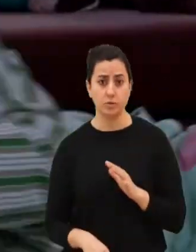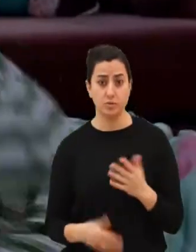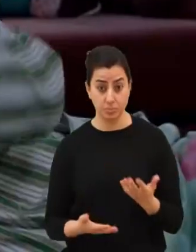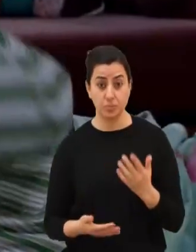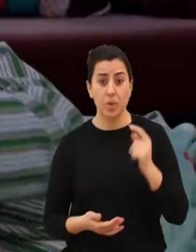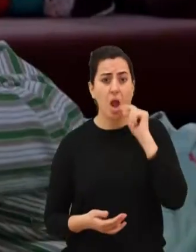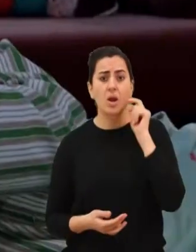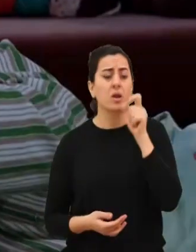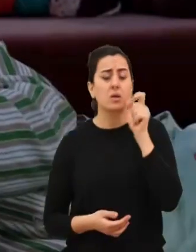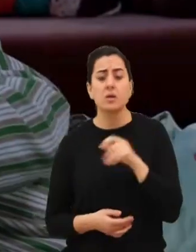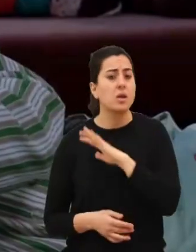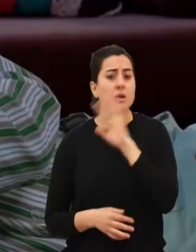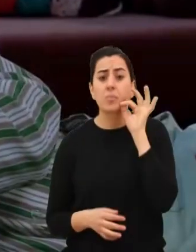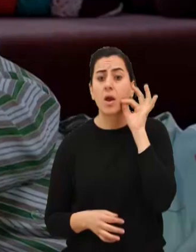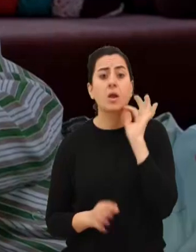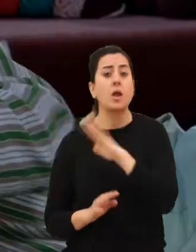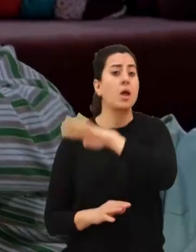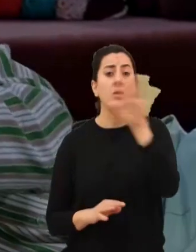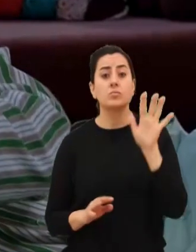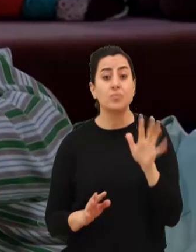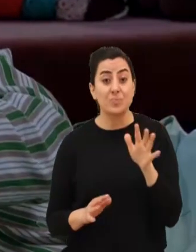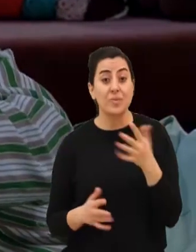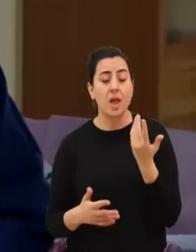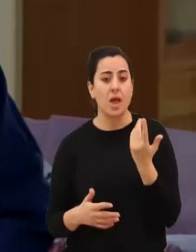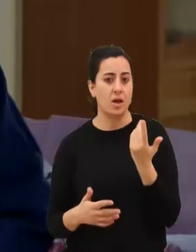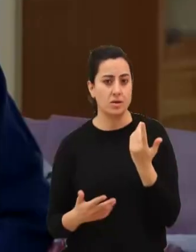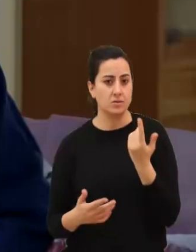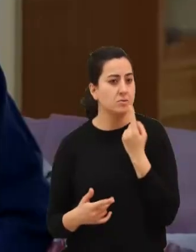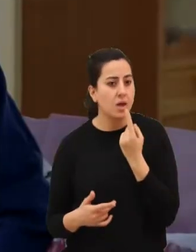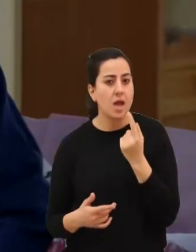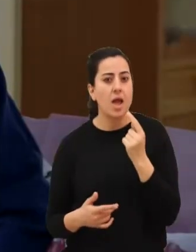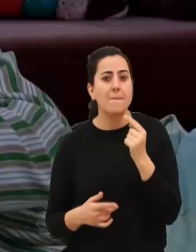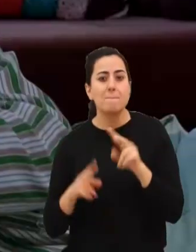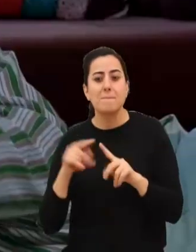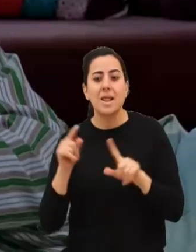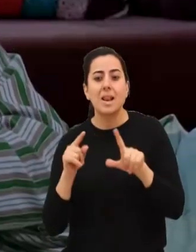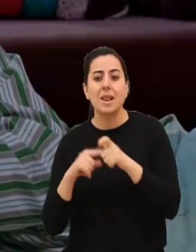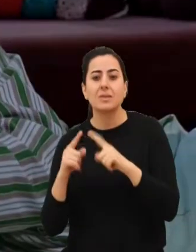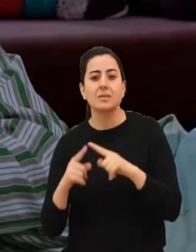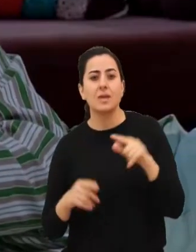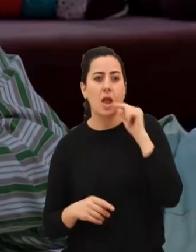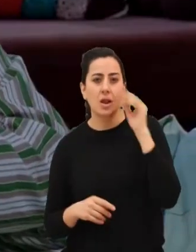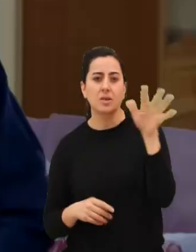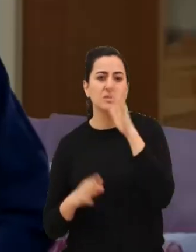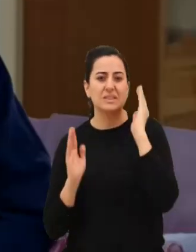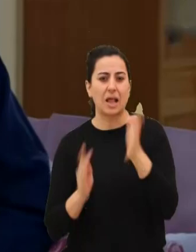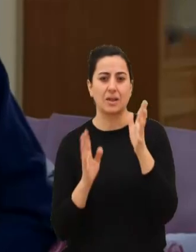Sonra erkek millet, bak erkek milleti, bak derken bile nasıl anlaşılıyor? Milleti, illeti gibi çıkıyor